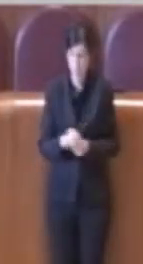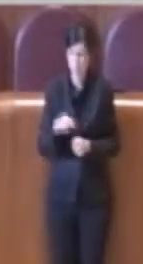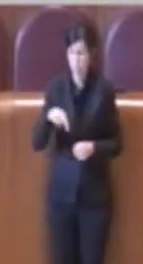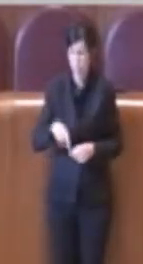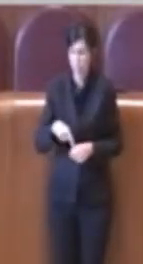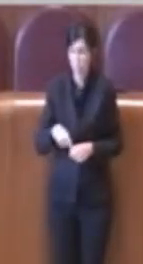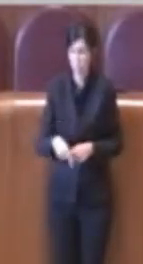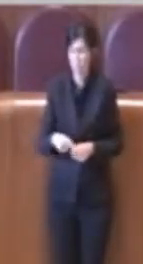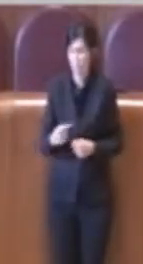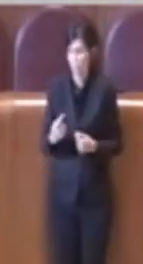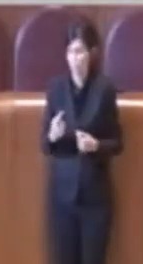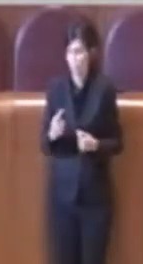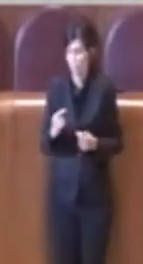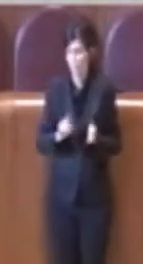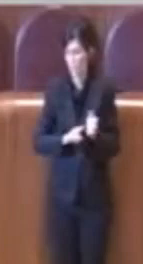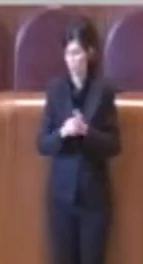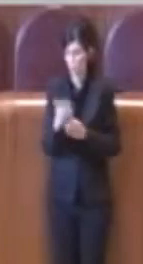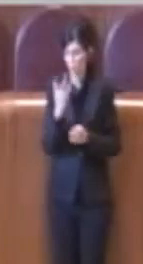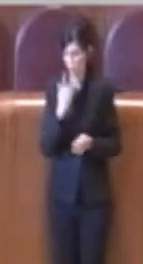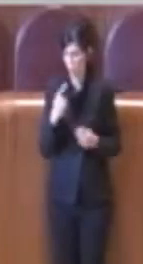si aspetta. Quindi